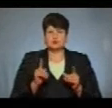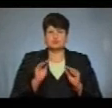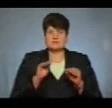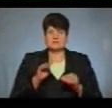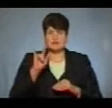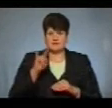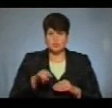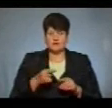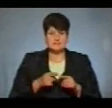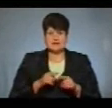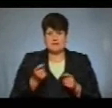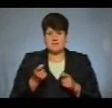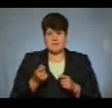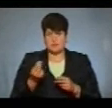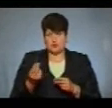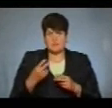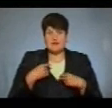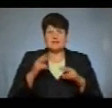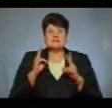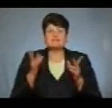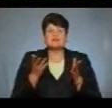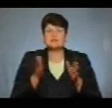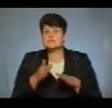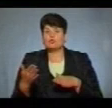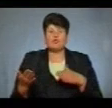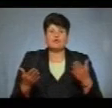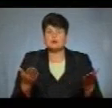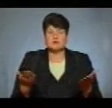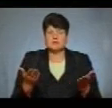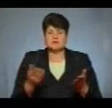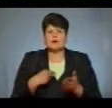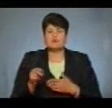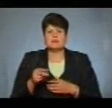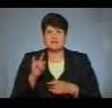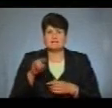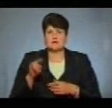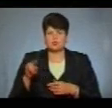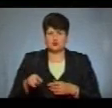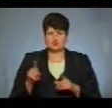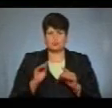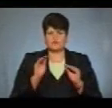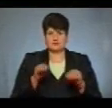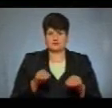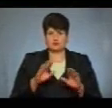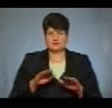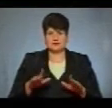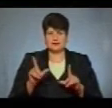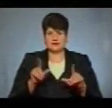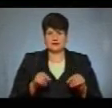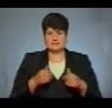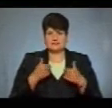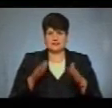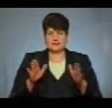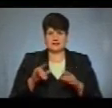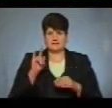Це не маленькі гроші були. І ми навіть не знали, в якій стороні знаходиться. Можна купити це вікно, щоб його вставити, щоб діти не їхали з відкритими